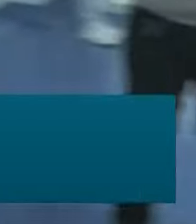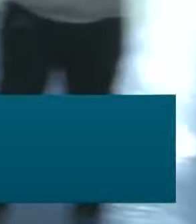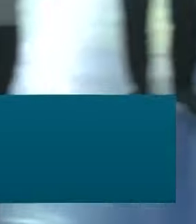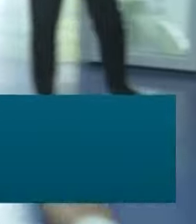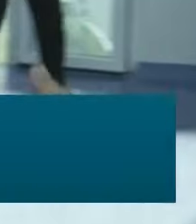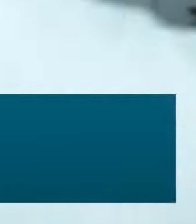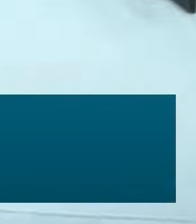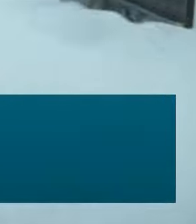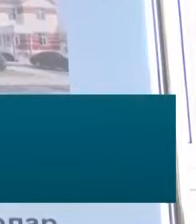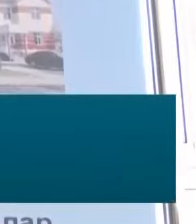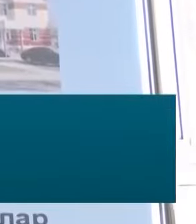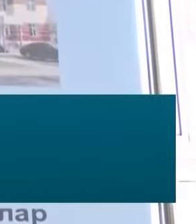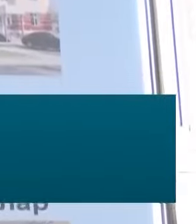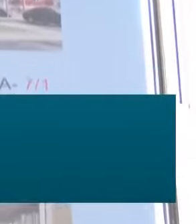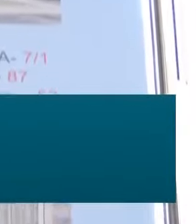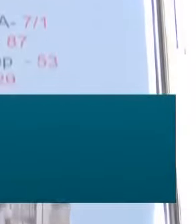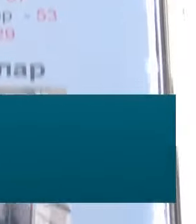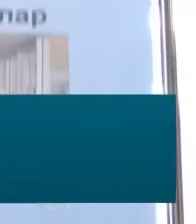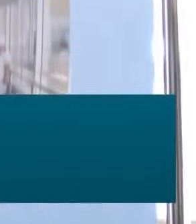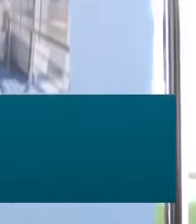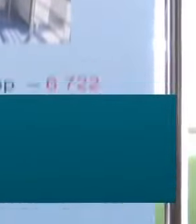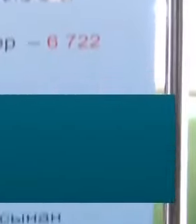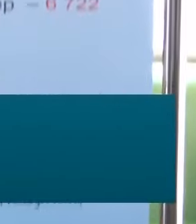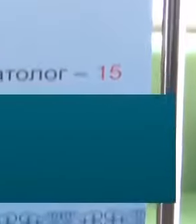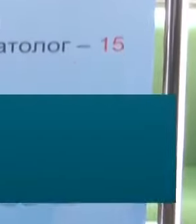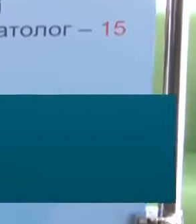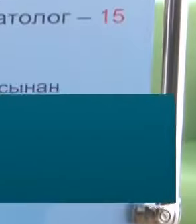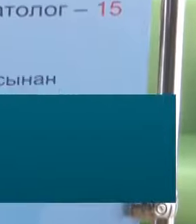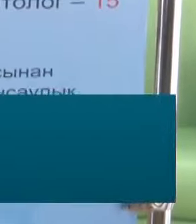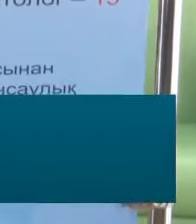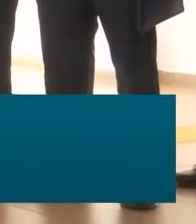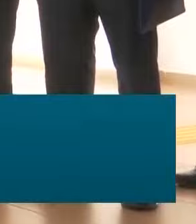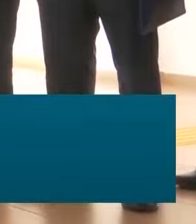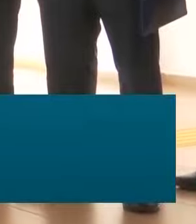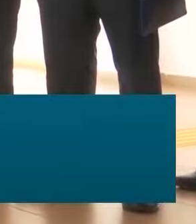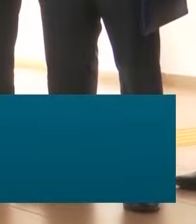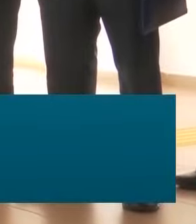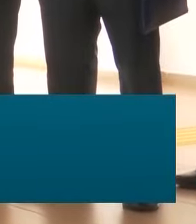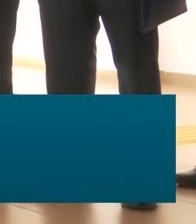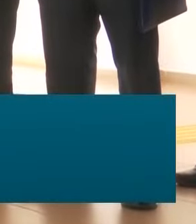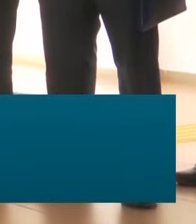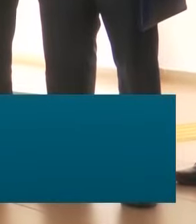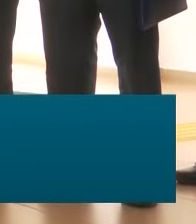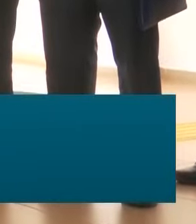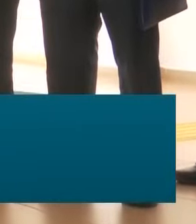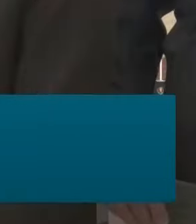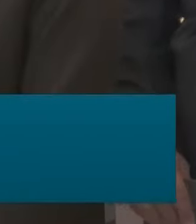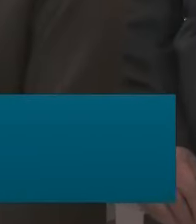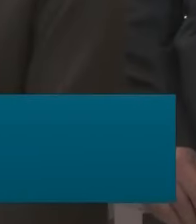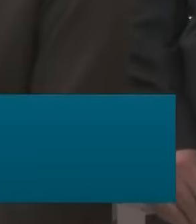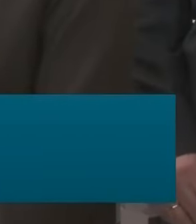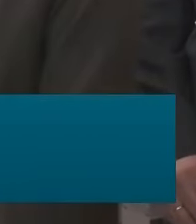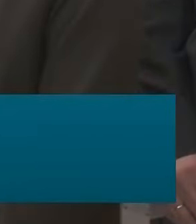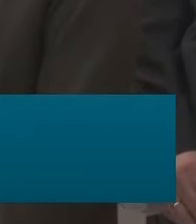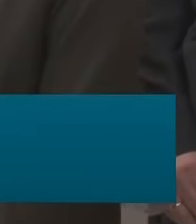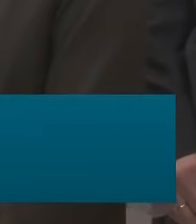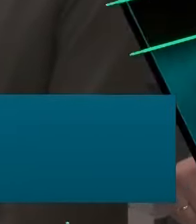здравоохранения ахмар альназ главный врач страны подчеркнула что продуктивная работа Медиков начинается с качественных объектов